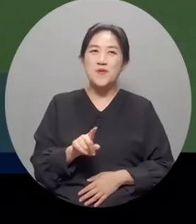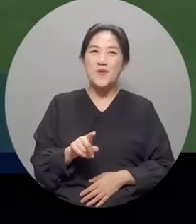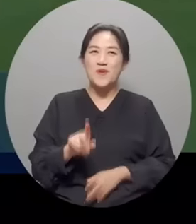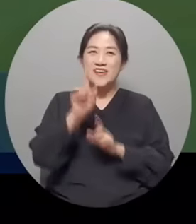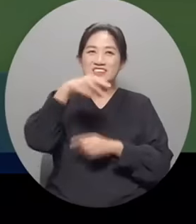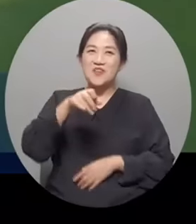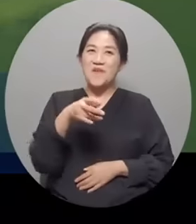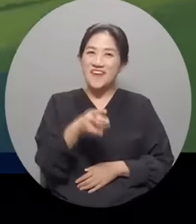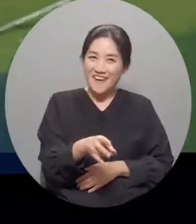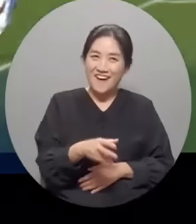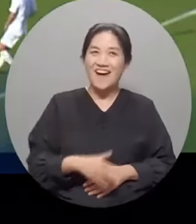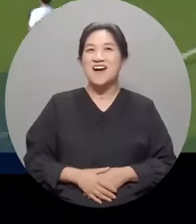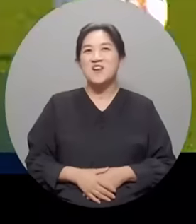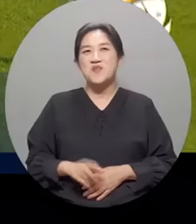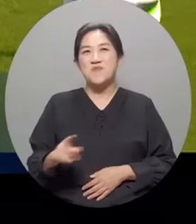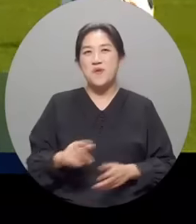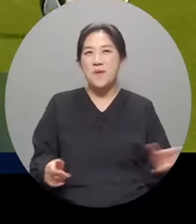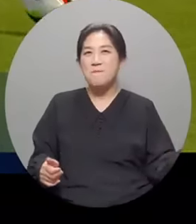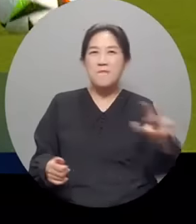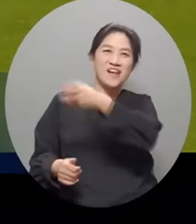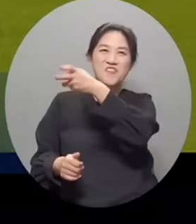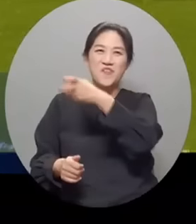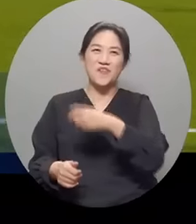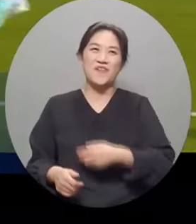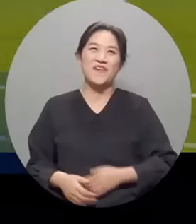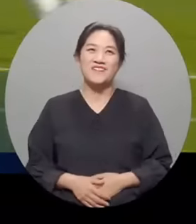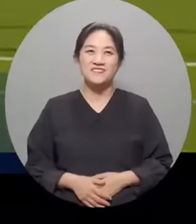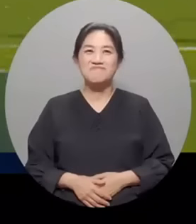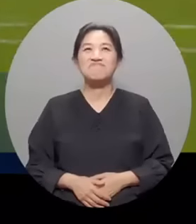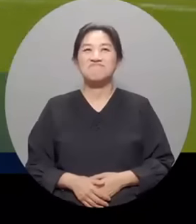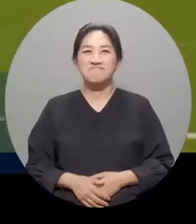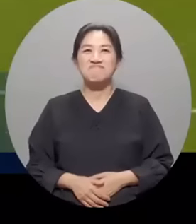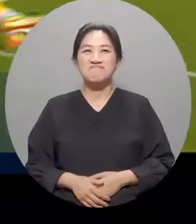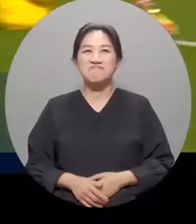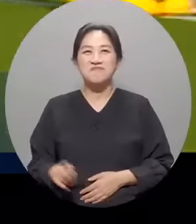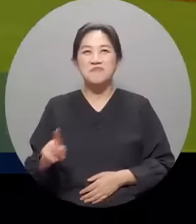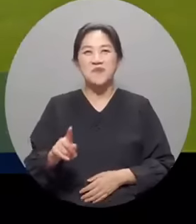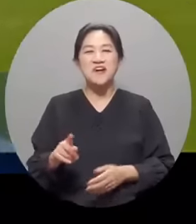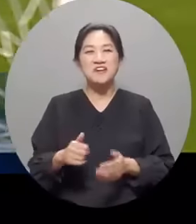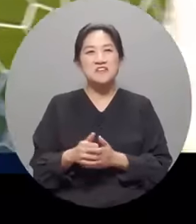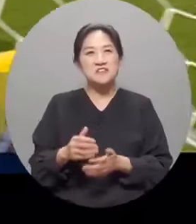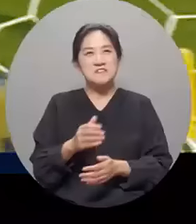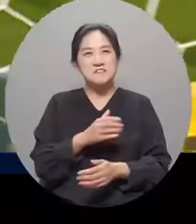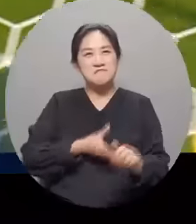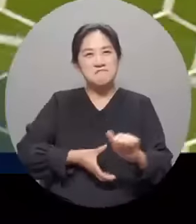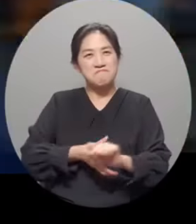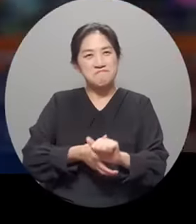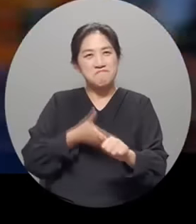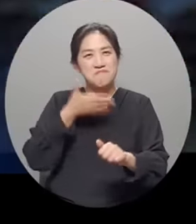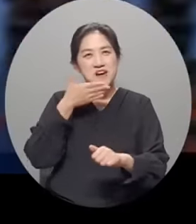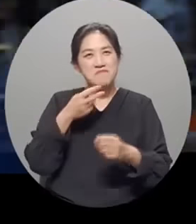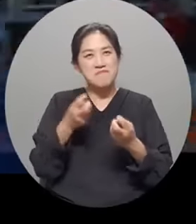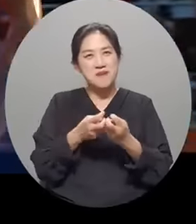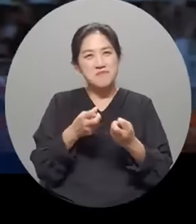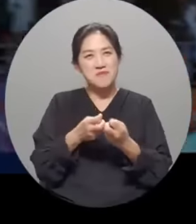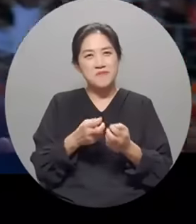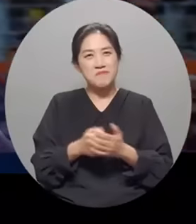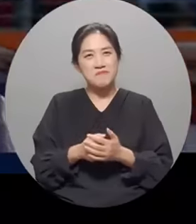이성계라든지 조금 뭐 반역을 한다든지 뭔가 넘볼 수 있는 그런 거를